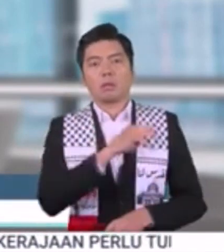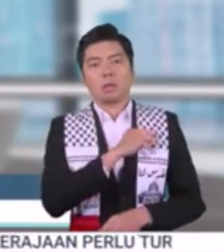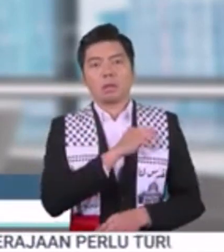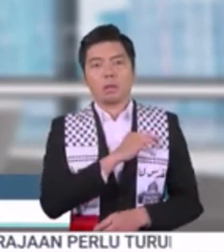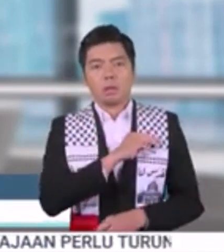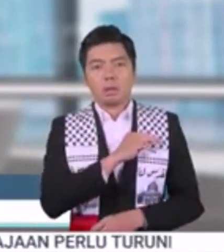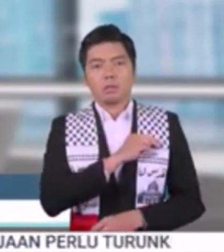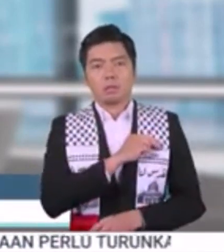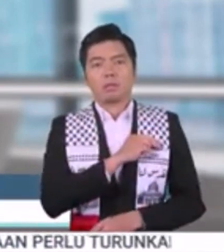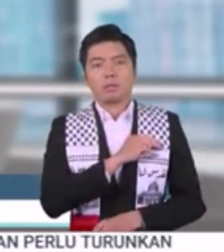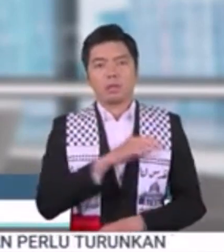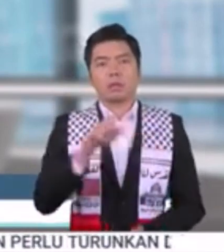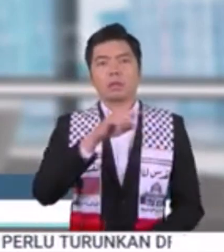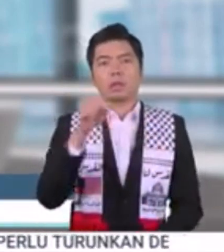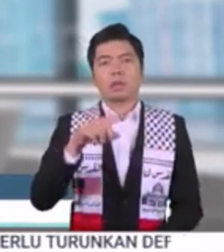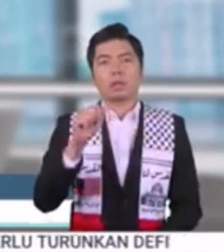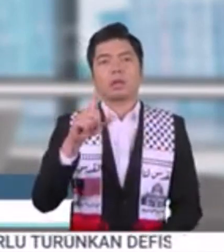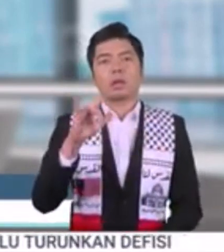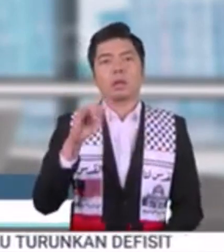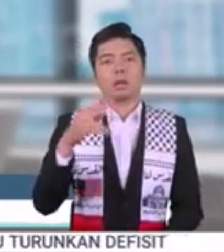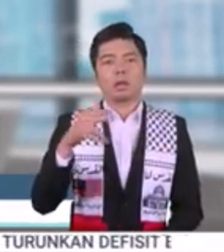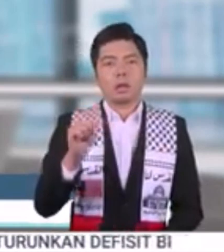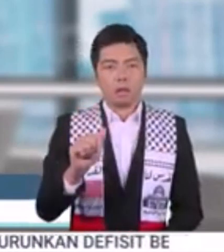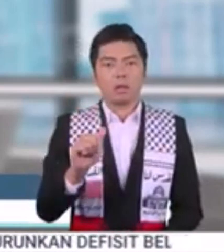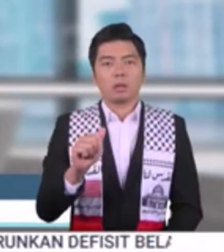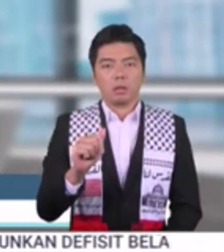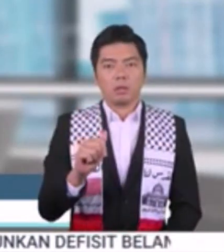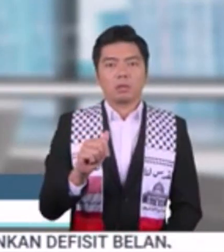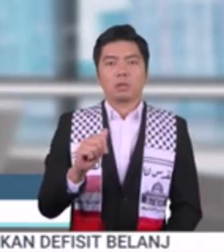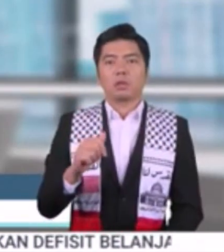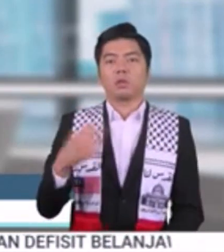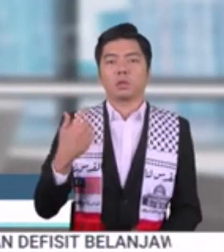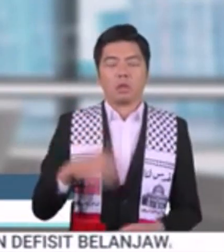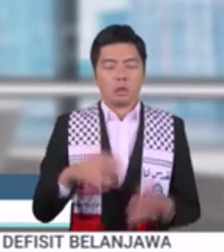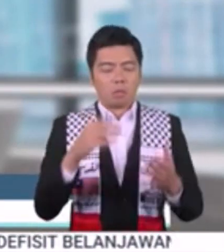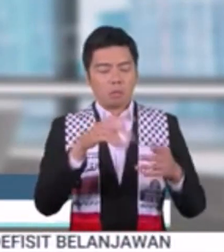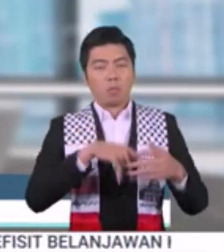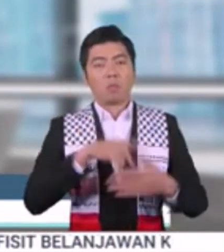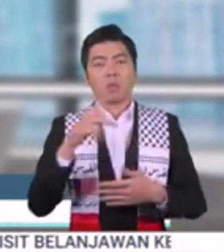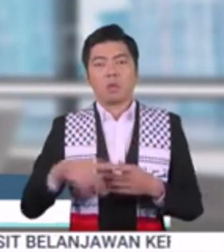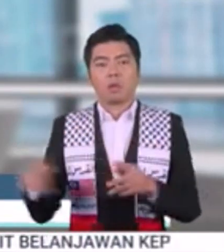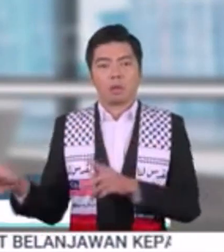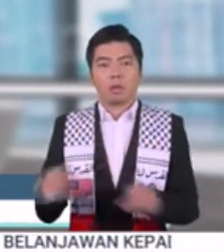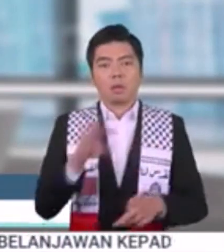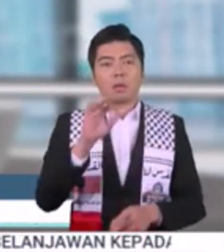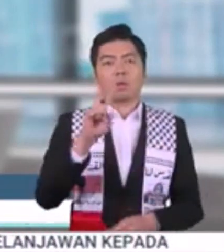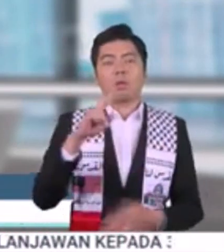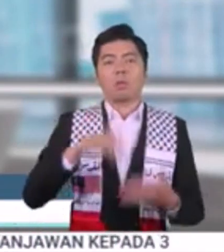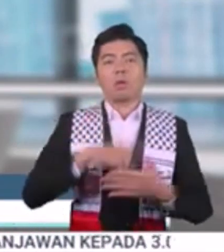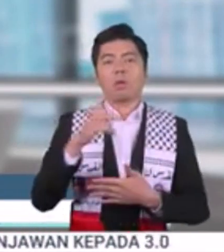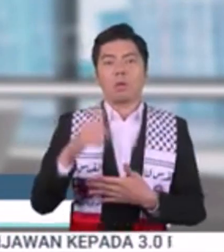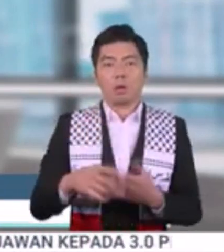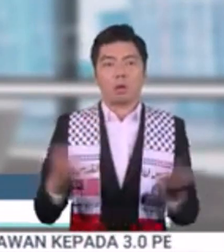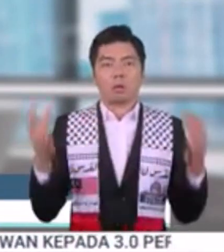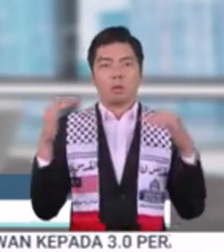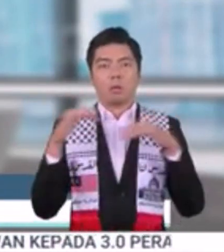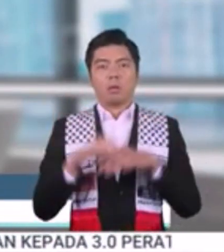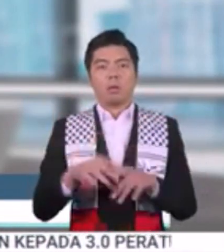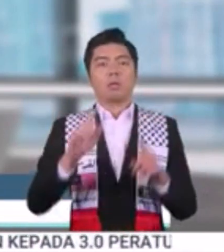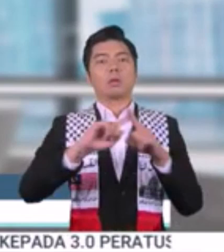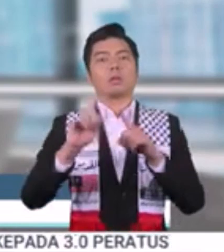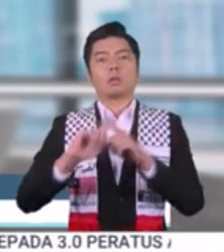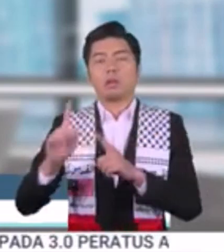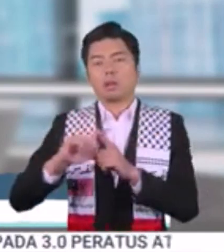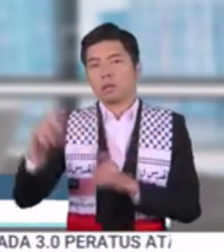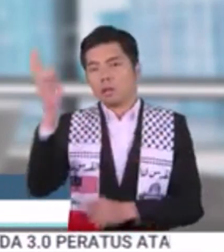Persekutuan Dr zaliha Mustafa jabatan wilayah Persekutuan telah merangka 92 program yang melibatkan pelbagai kementerian dan